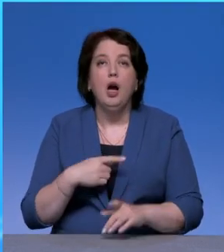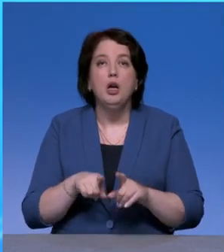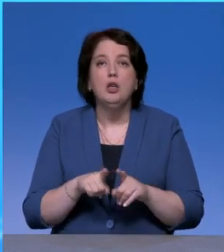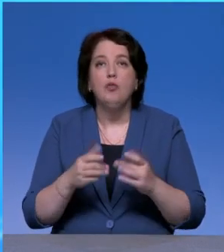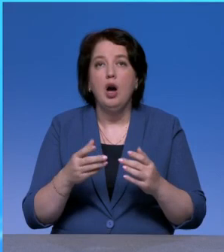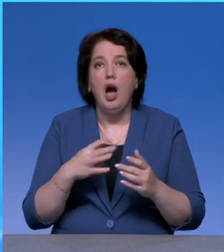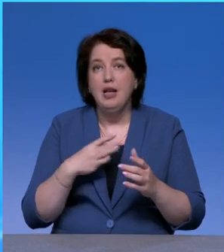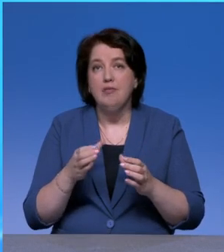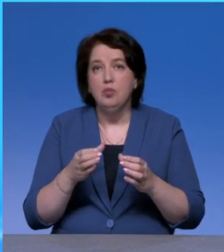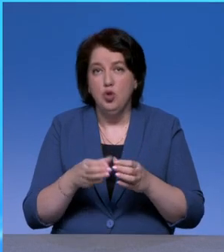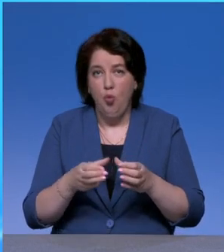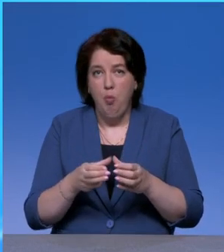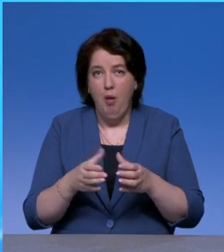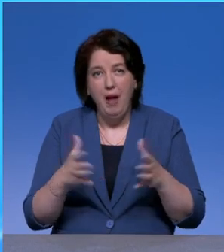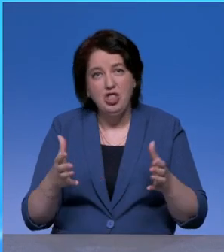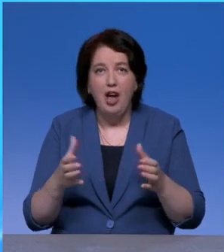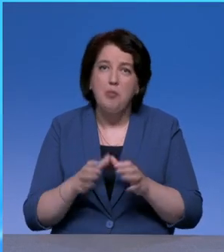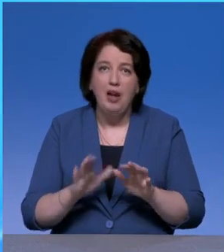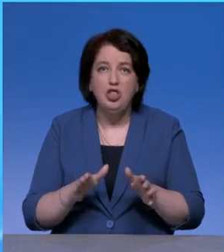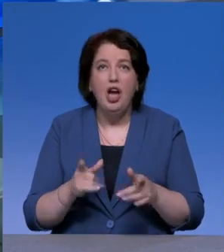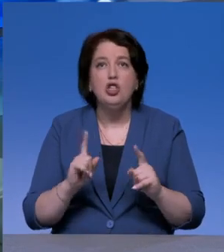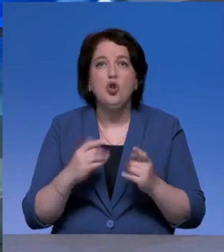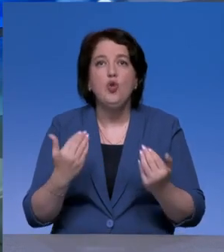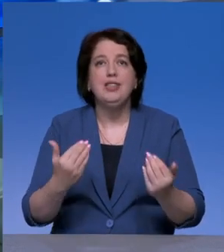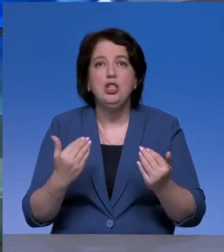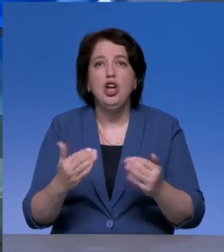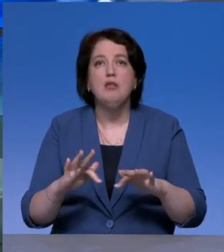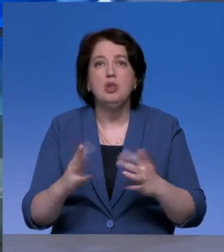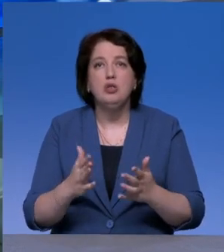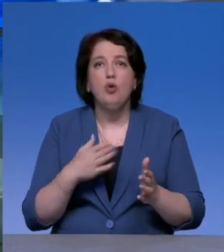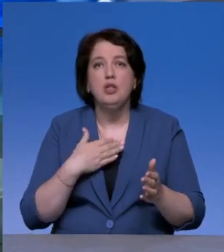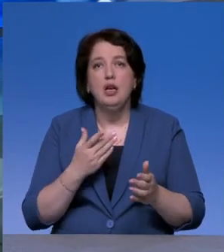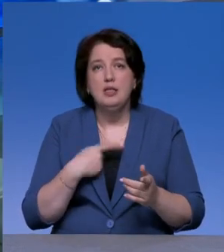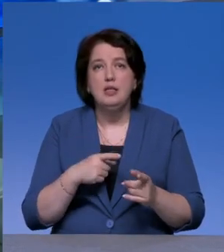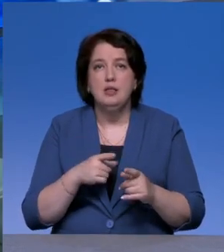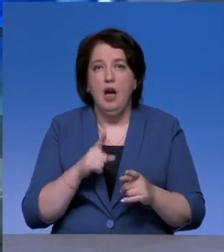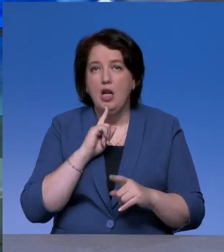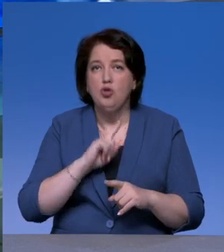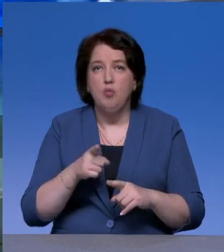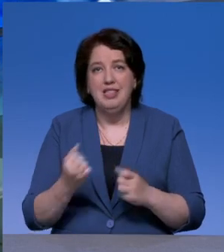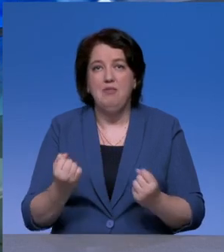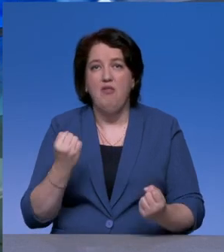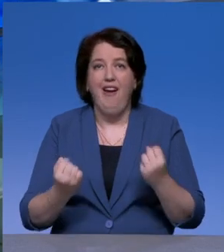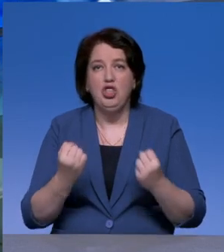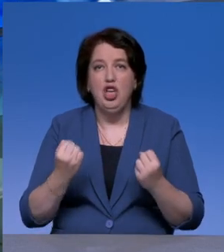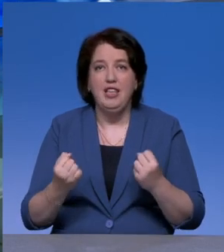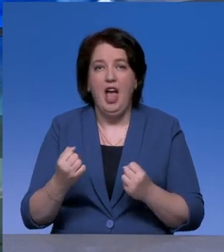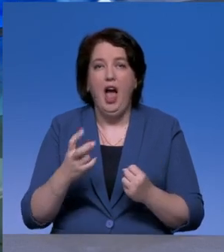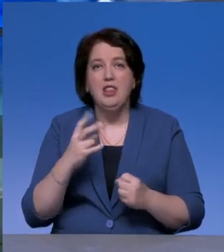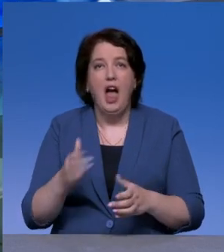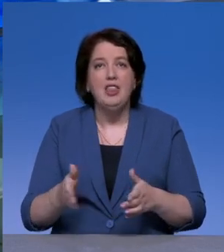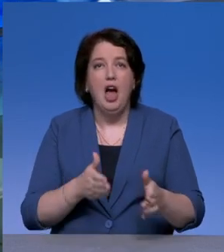происходит с дисциплиной, с манерой вождения на дорогах? Да, это очень